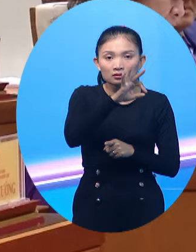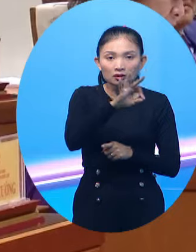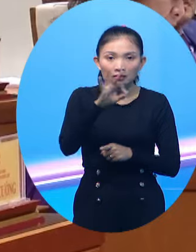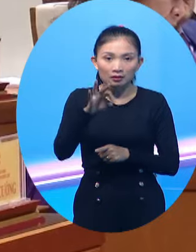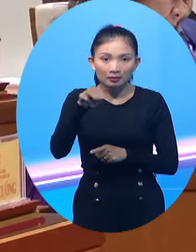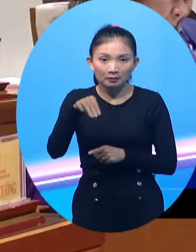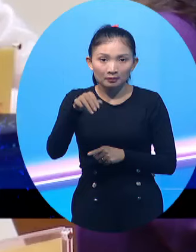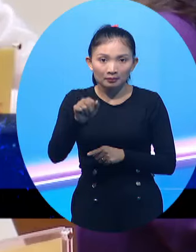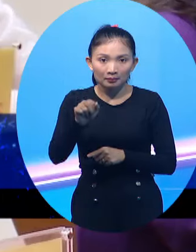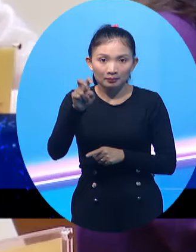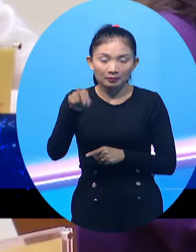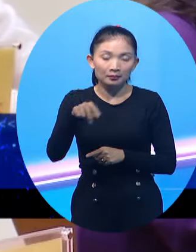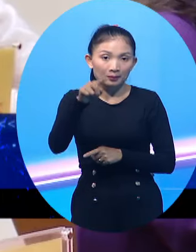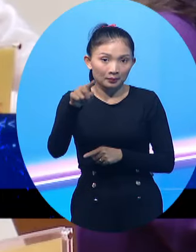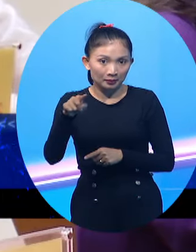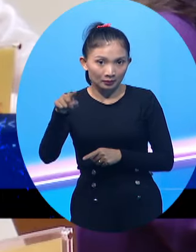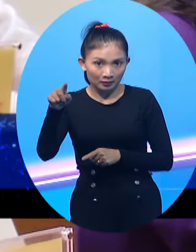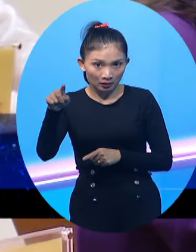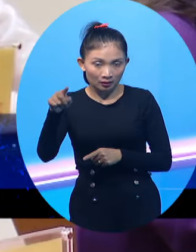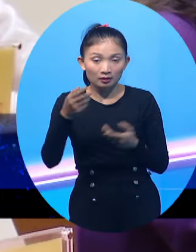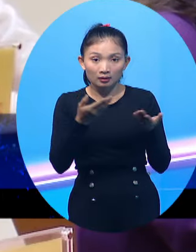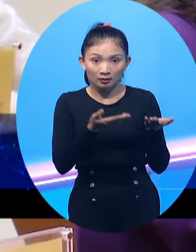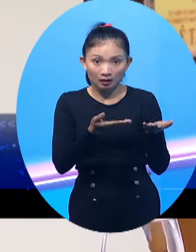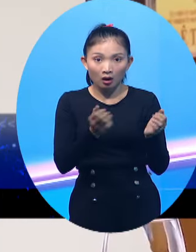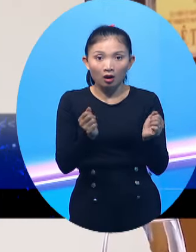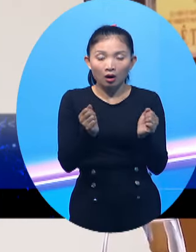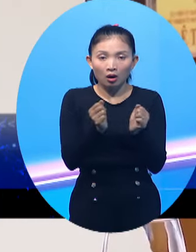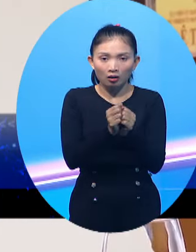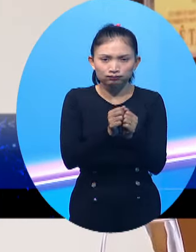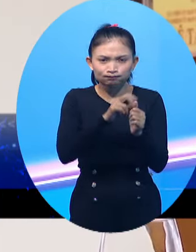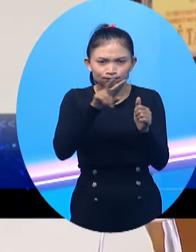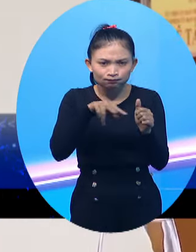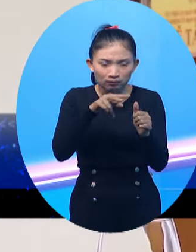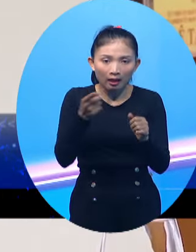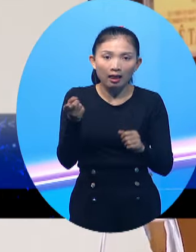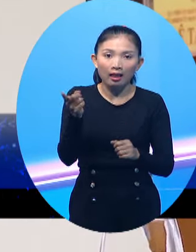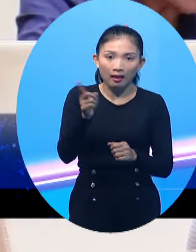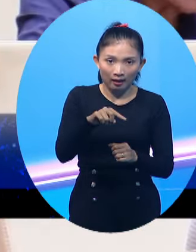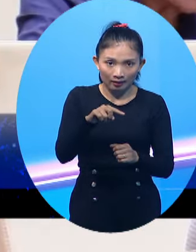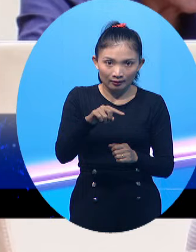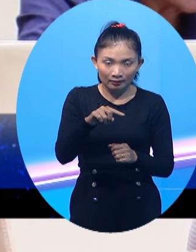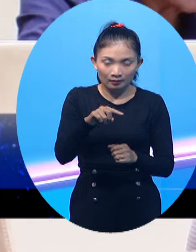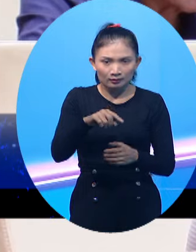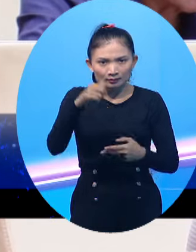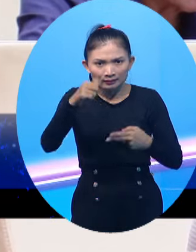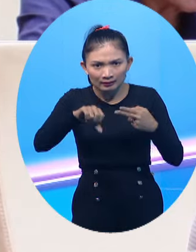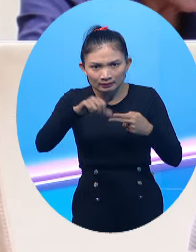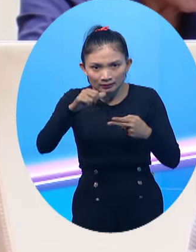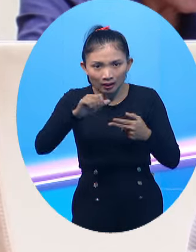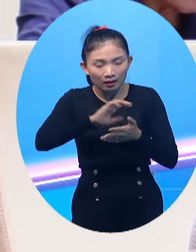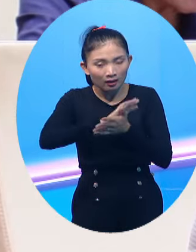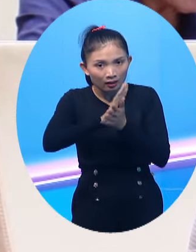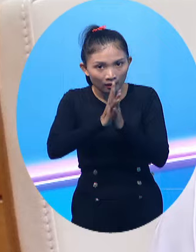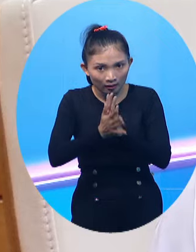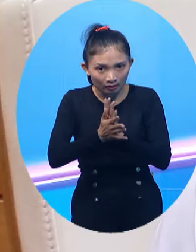15 Ủy ban thường Phụ quốc hội triển khai hoạt động giám sát lại viên chất vấn nhằm đánh giá một cách toàn diện làm rõ những vấn đề vướng mắt trong quá